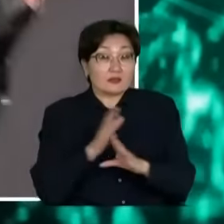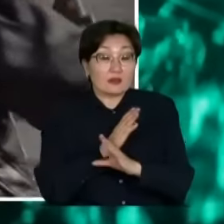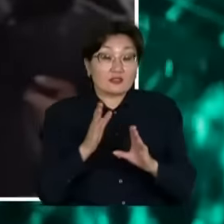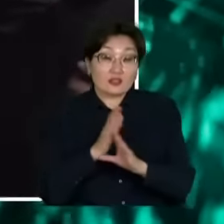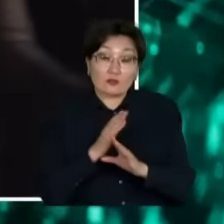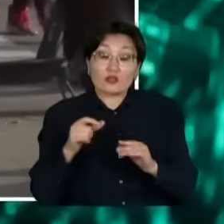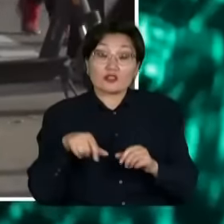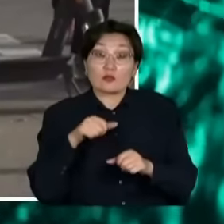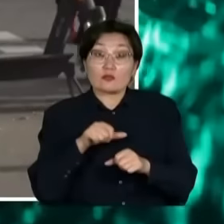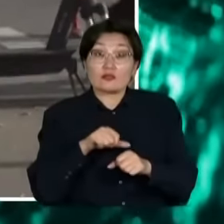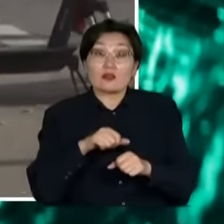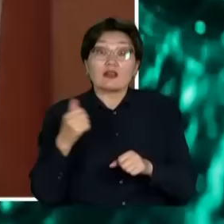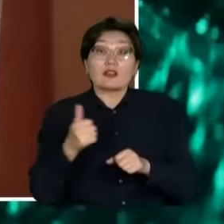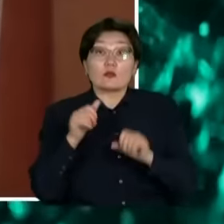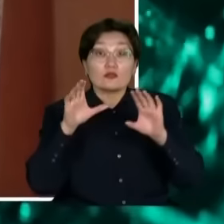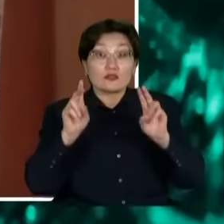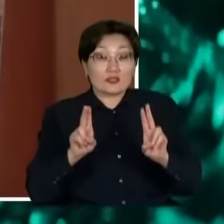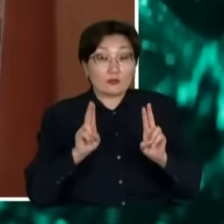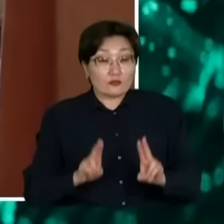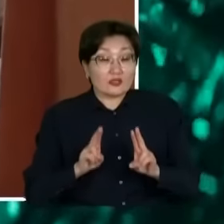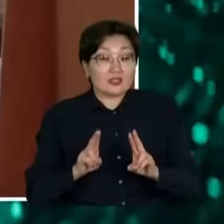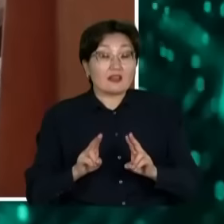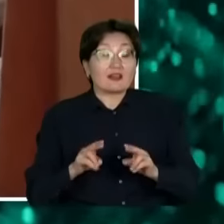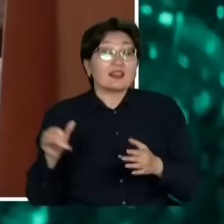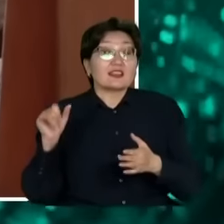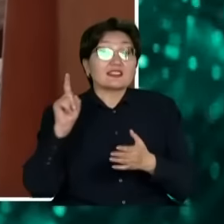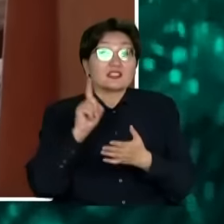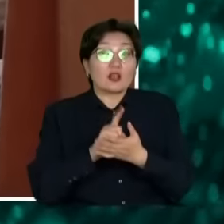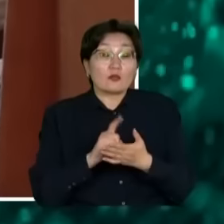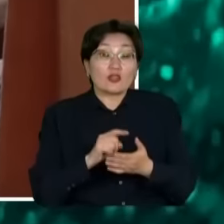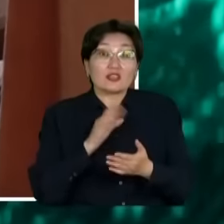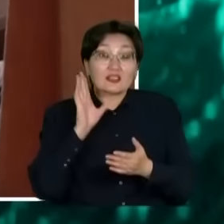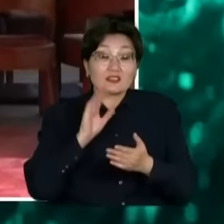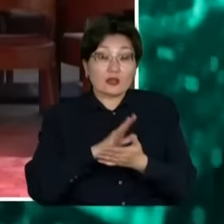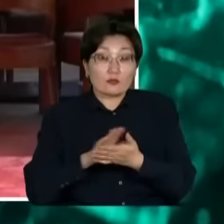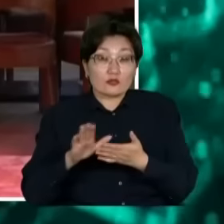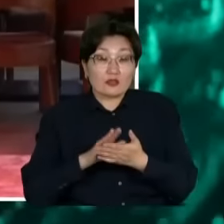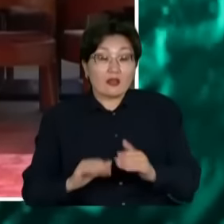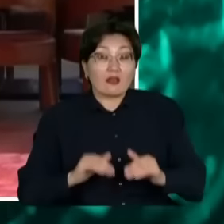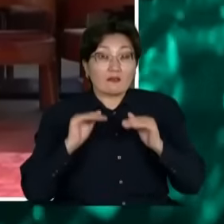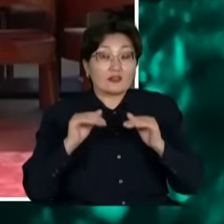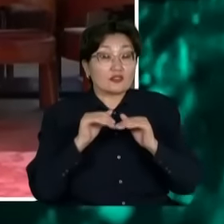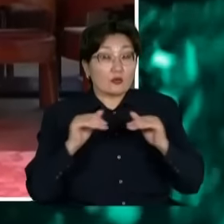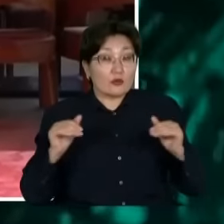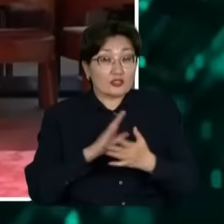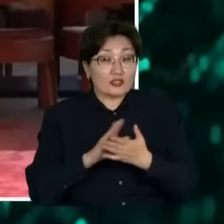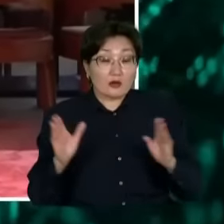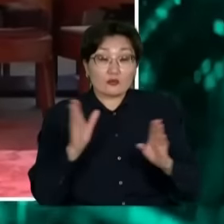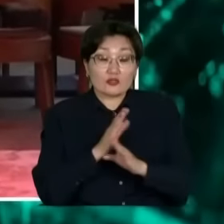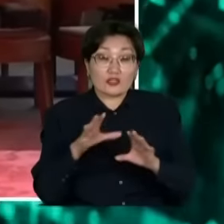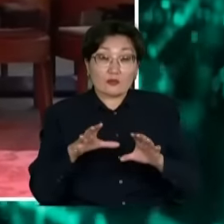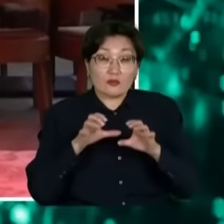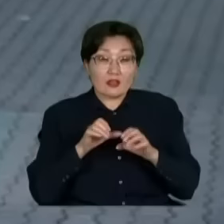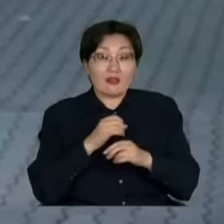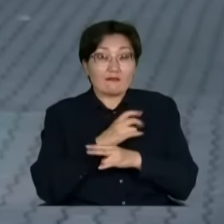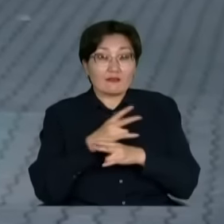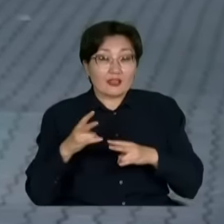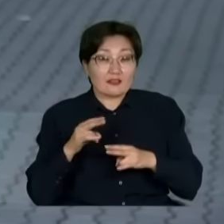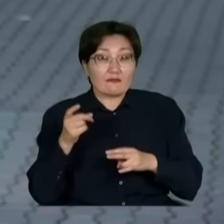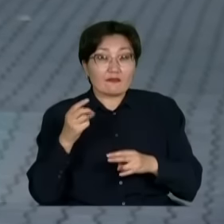одно из таких правил будет обязывать установку на мангалы гидрофильтр с высоким уровнем очистки воздуха и улавливания вредных веществ